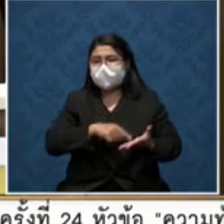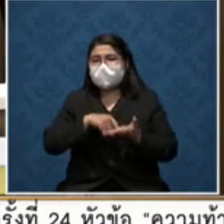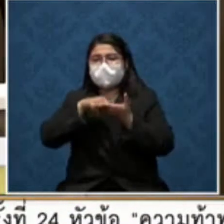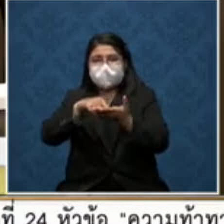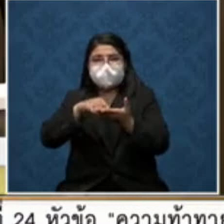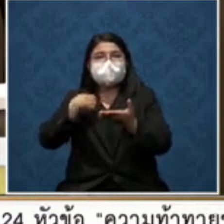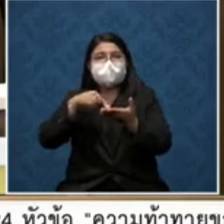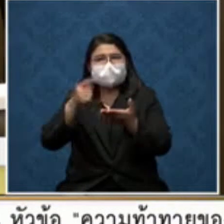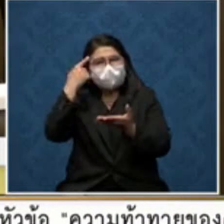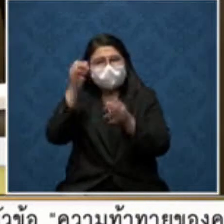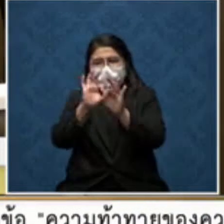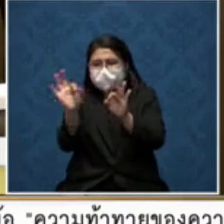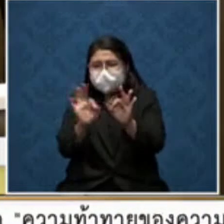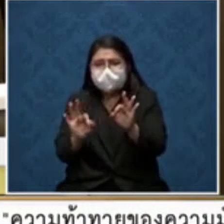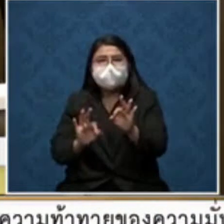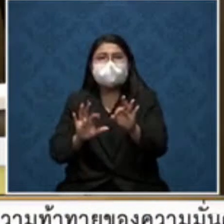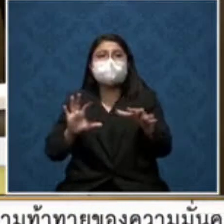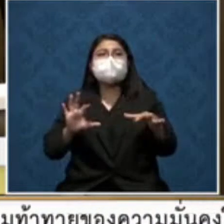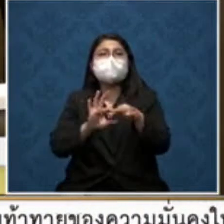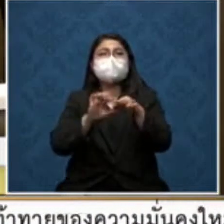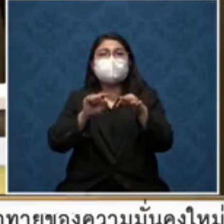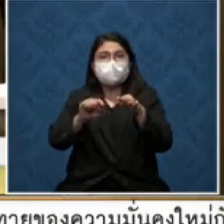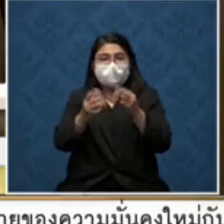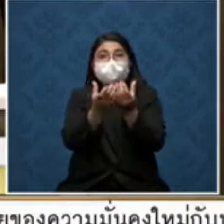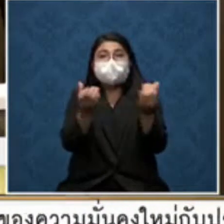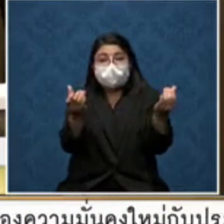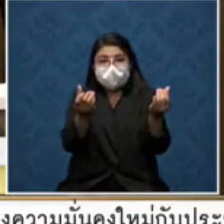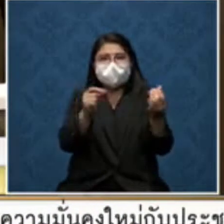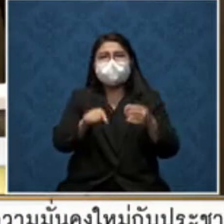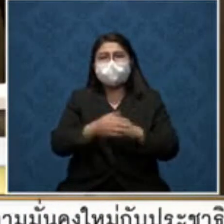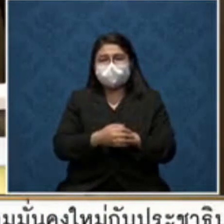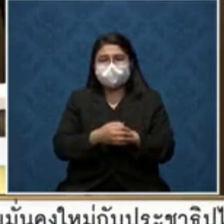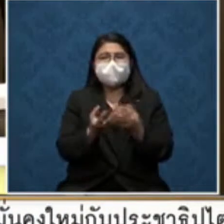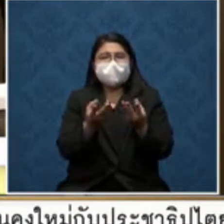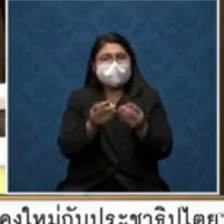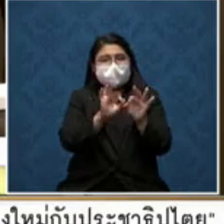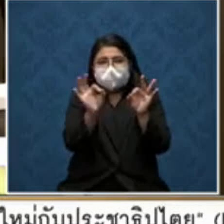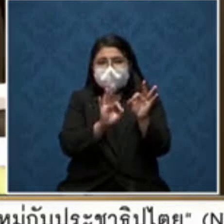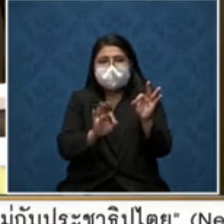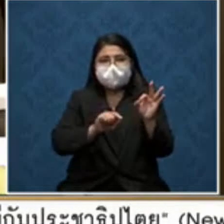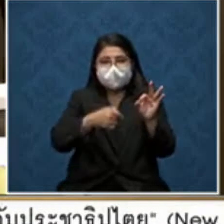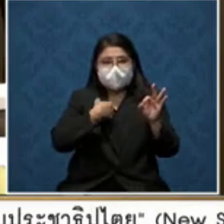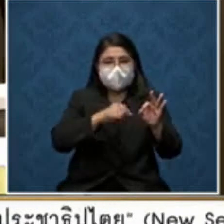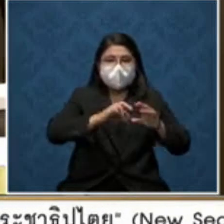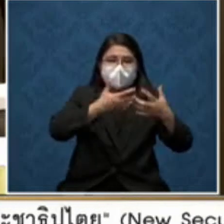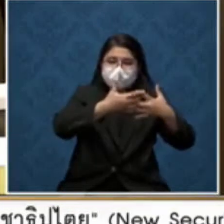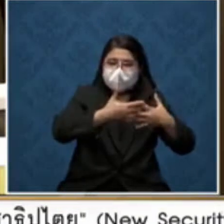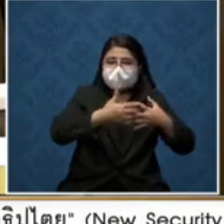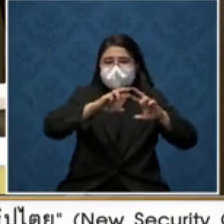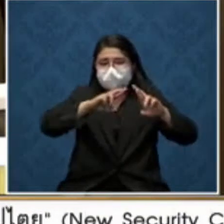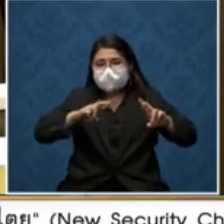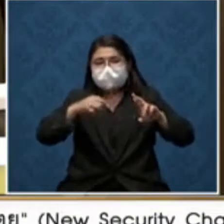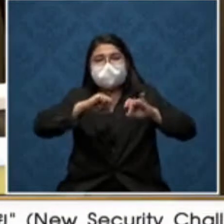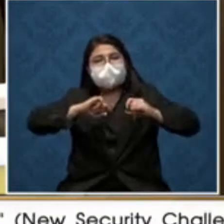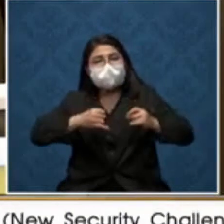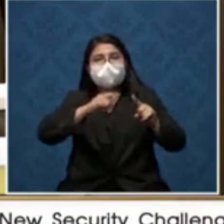ที่สอดคร้องกับรฐธรรมนูนและเป็เอหาที่จะทำให้รายเล็รายย่อยสามารถเกิดได้